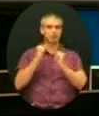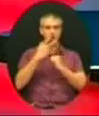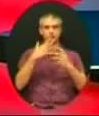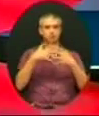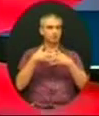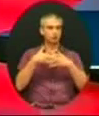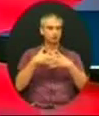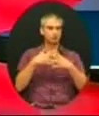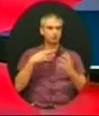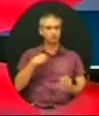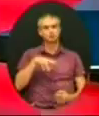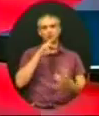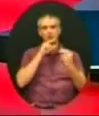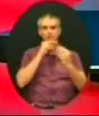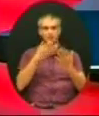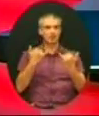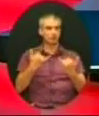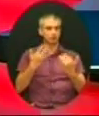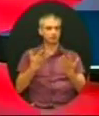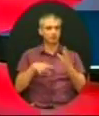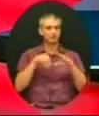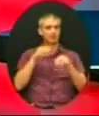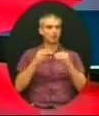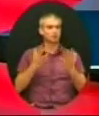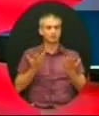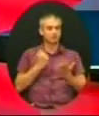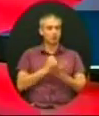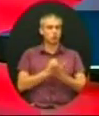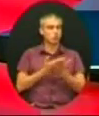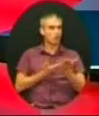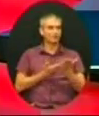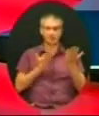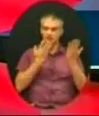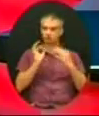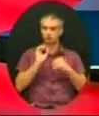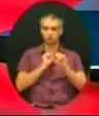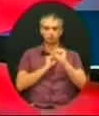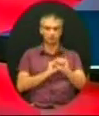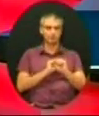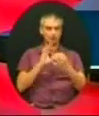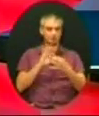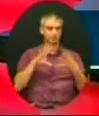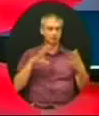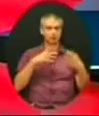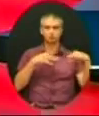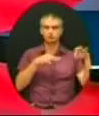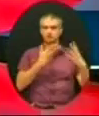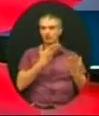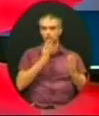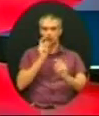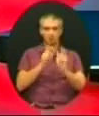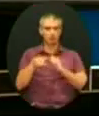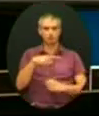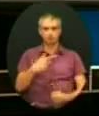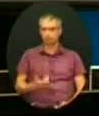מארצות הברית, אבל אני רוצה שנדבר עכשיו על הבחירות האלה. איזה תוקף יש ל-90% תמיכה בהיפרדות מספרד של התושבים